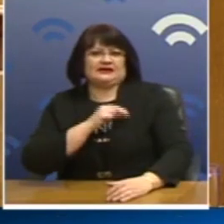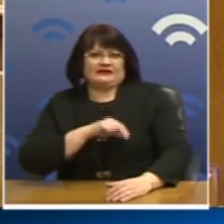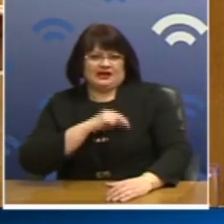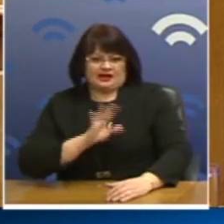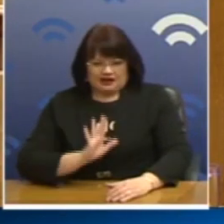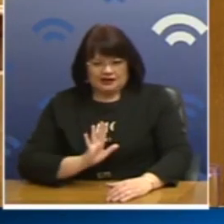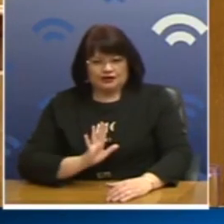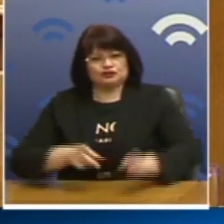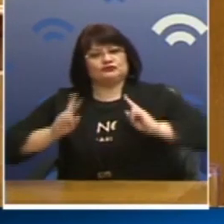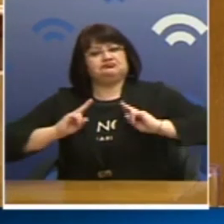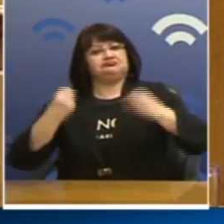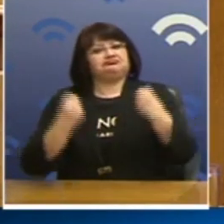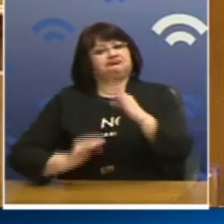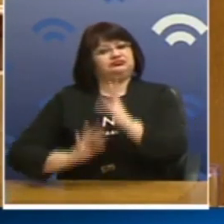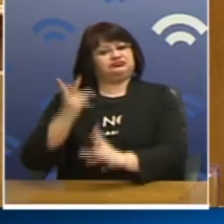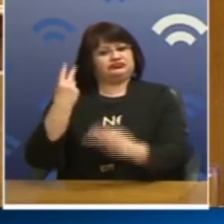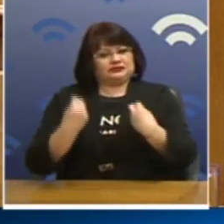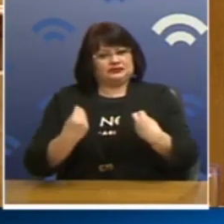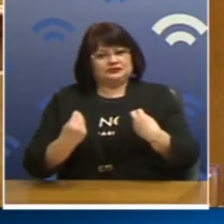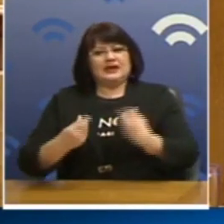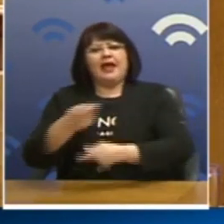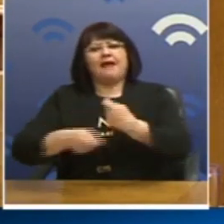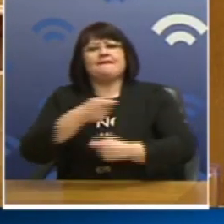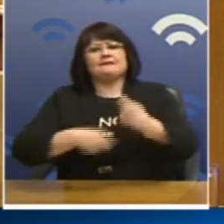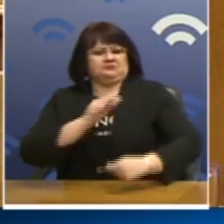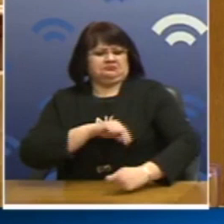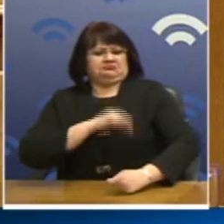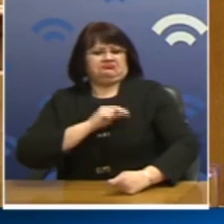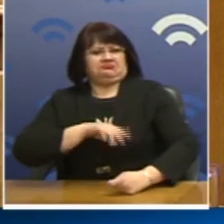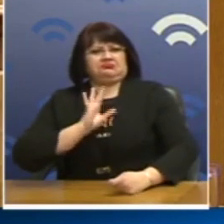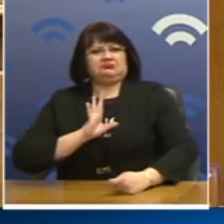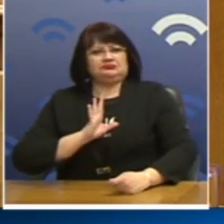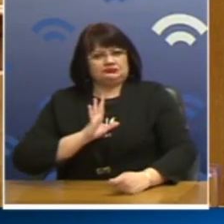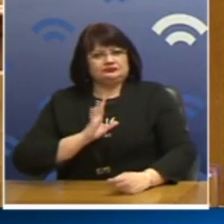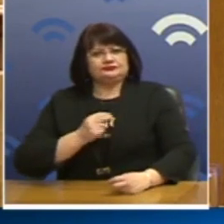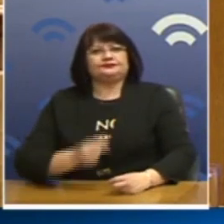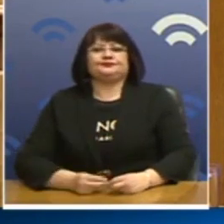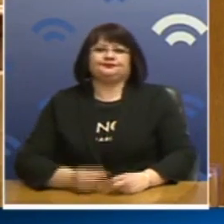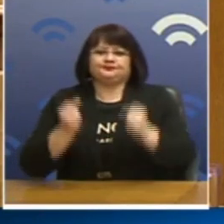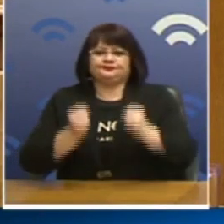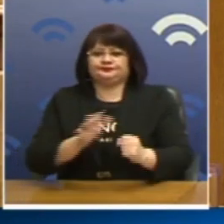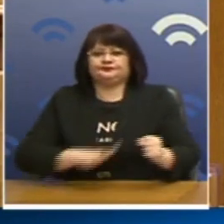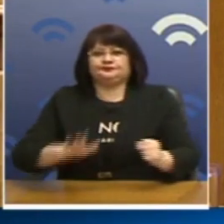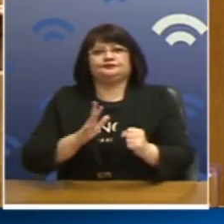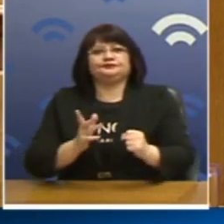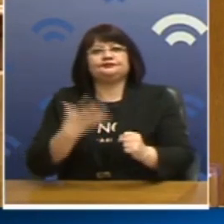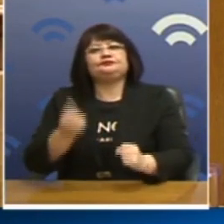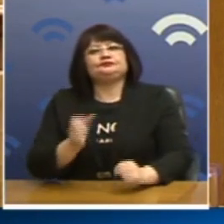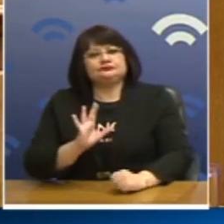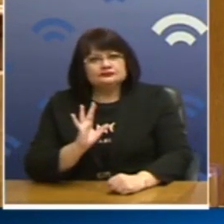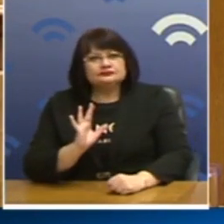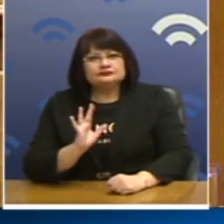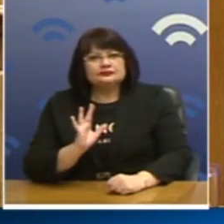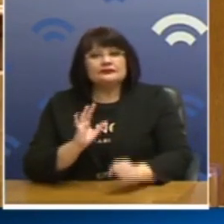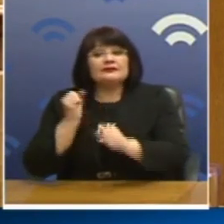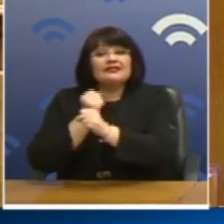εφορία διαφόρων επιχειρηματικών ομίλων με την κατάσταση που υπάρχει μέσα στους εργασιακούς